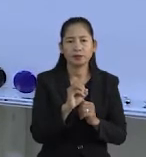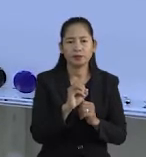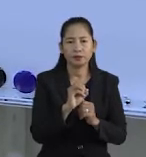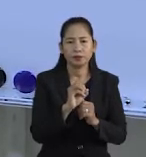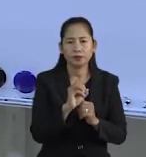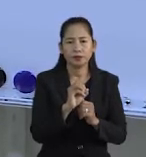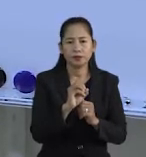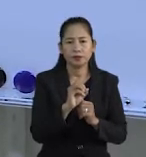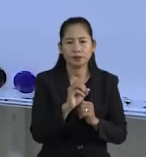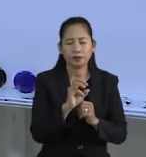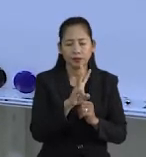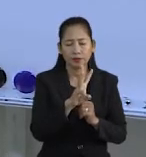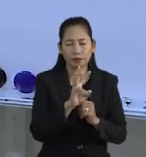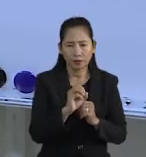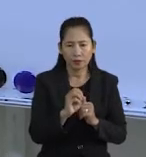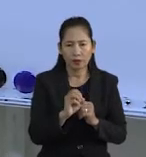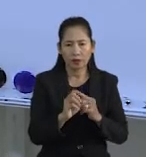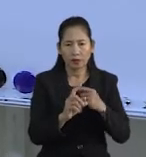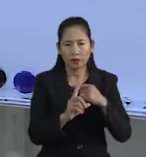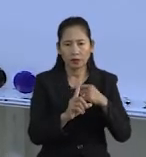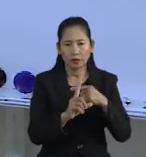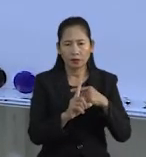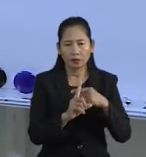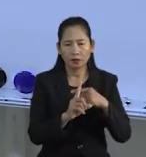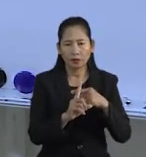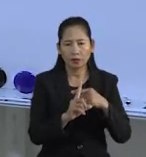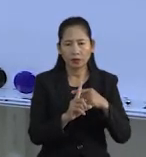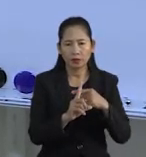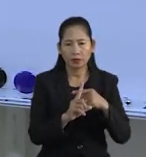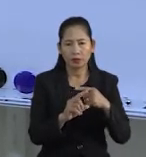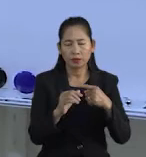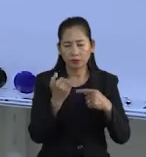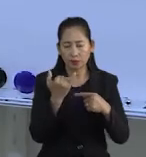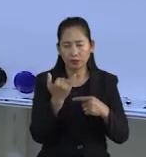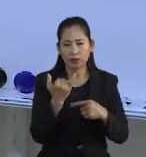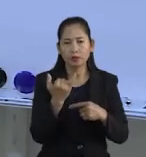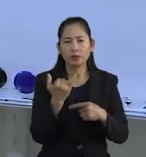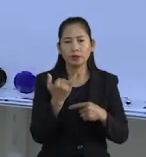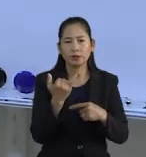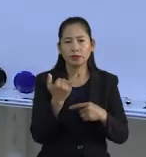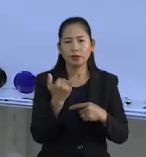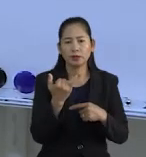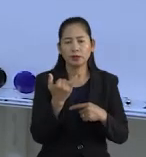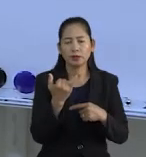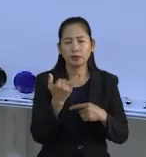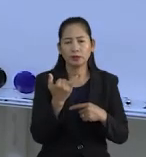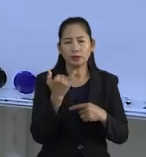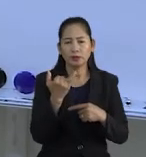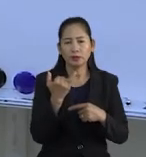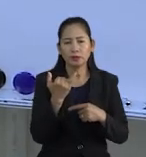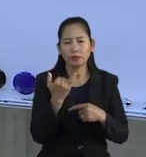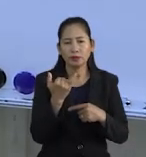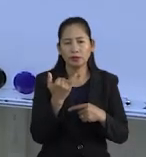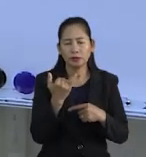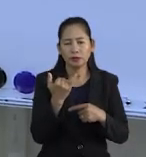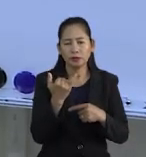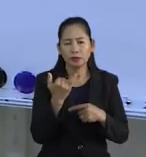nâng xám sắp và cái nế bột nâng má con và bột